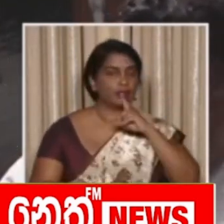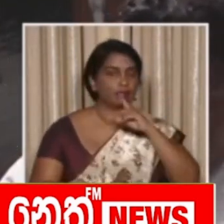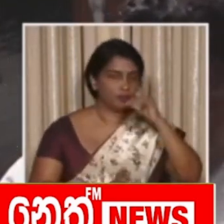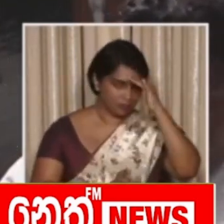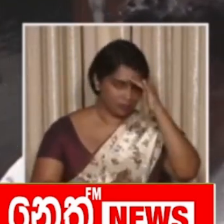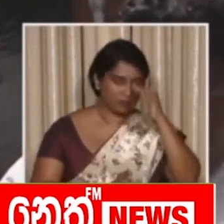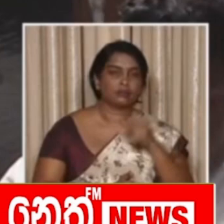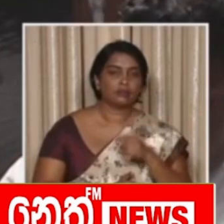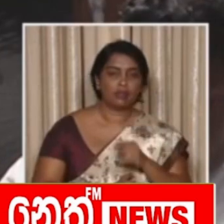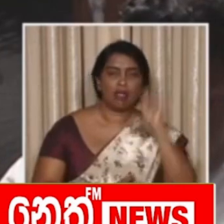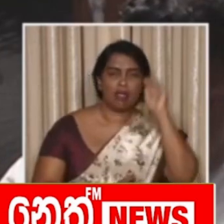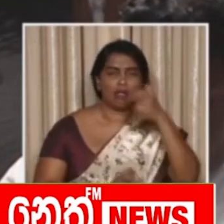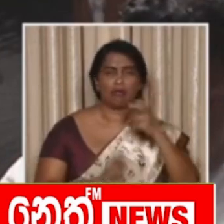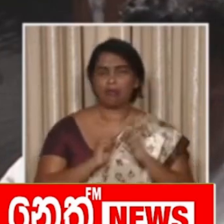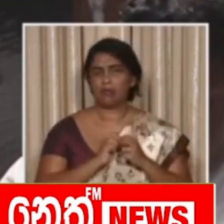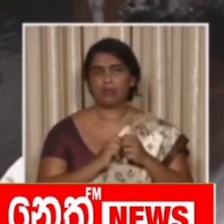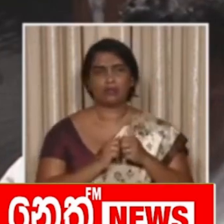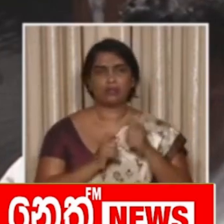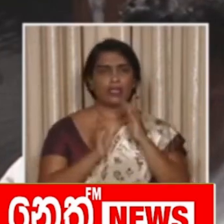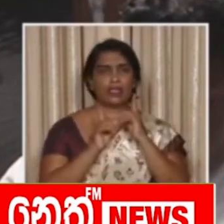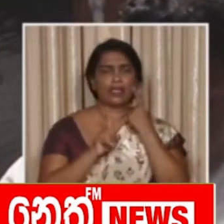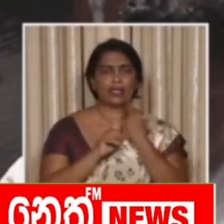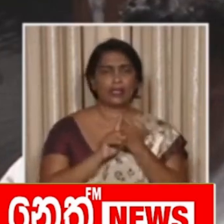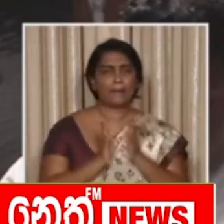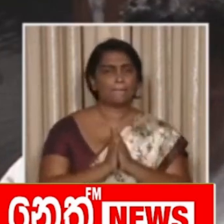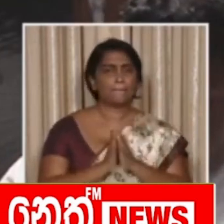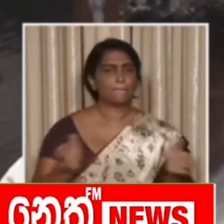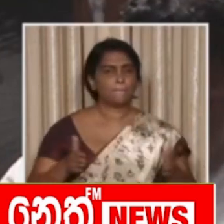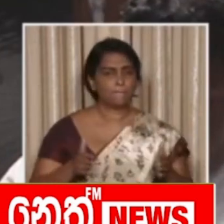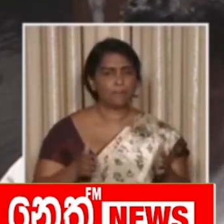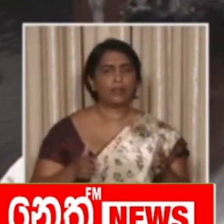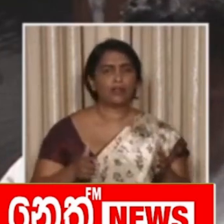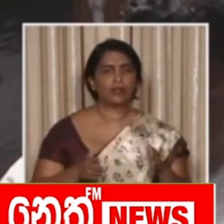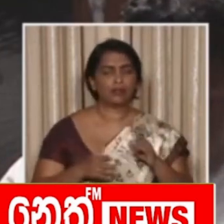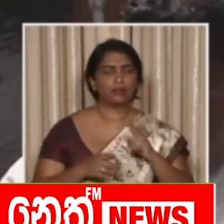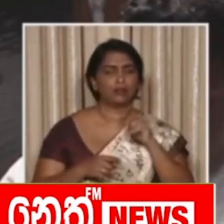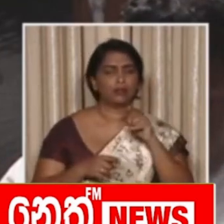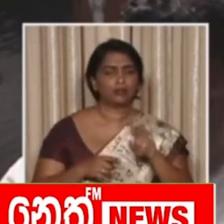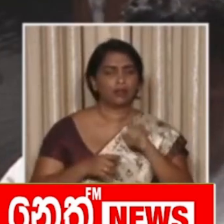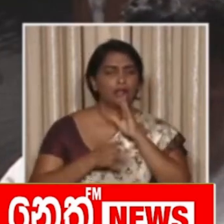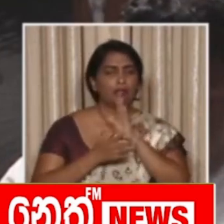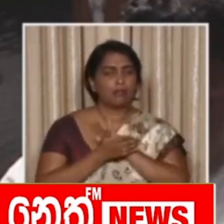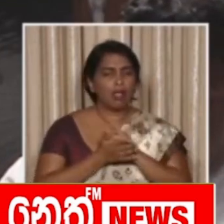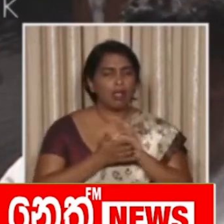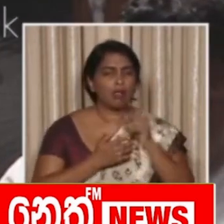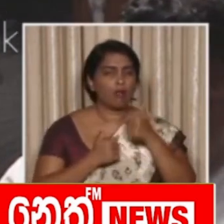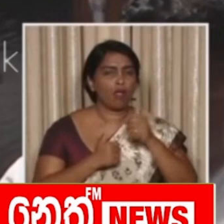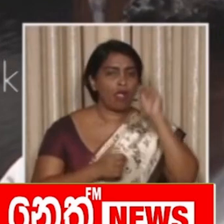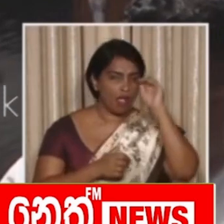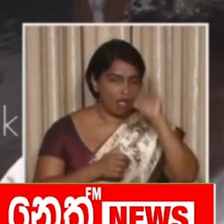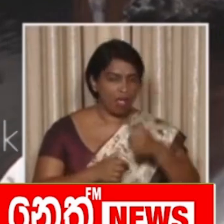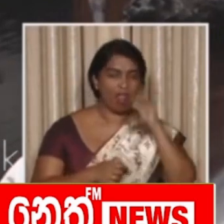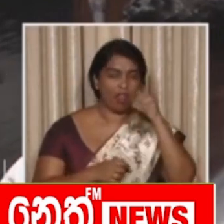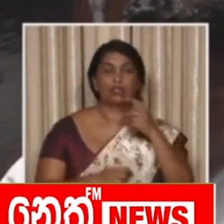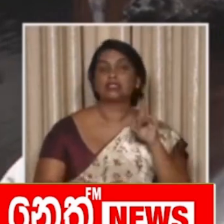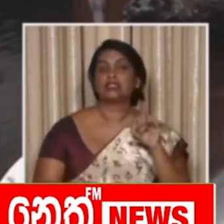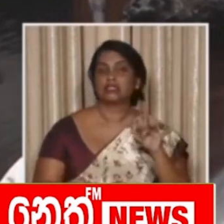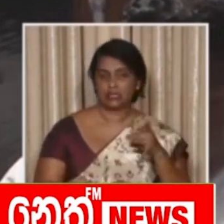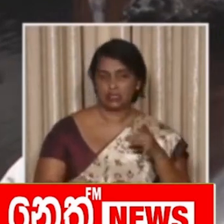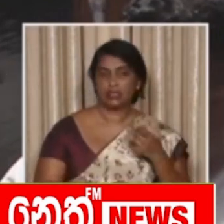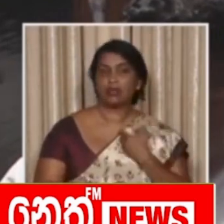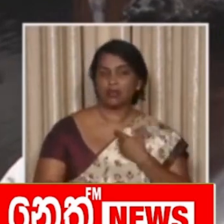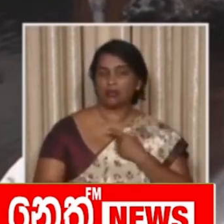අලි කලබලයක් වුණා දලදා පෙරහැරේ මොකද හේතුව මන්ත්‍රීතුමා ඔබතුමාගේ ප්‍රශ්නය වුණා නම් හොඳයි ඔය කාරණා සියල්ල ඇත්ත එතකොට